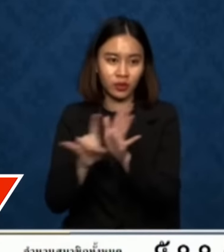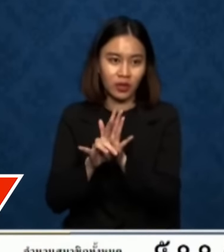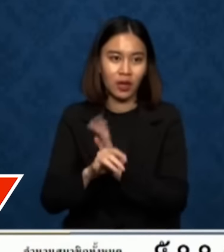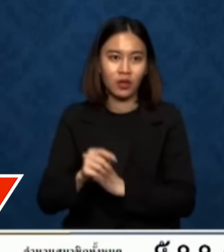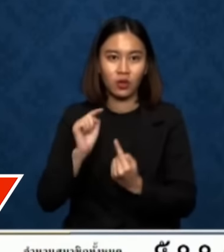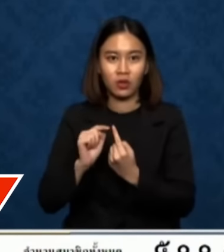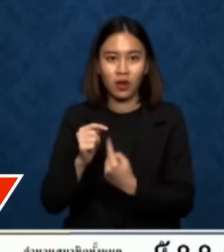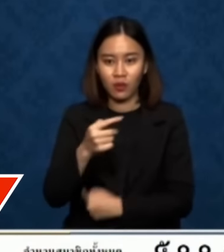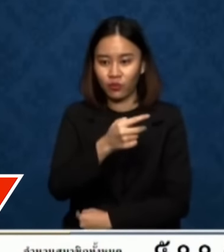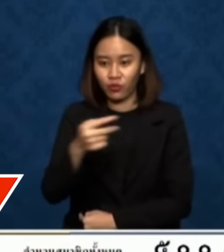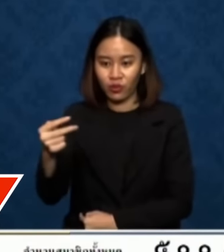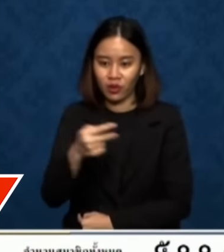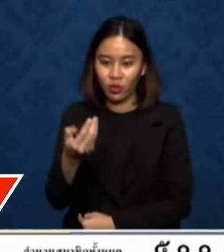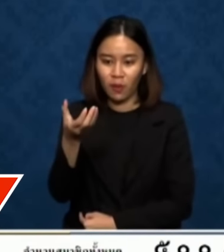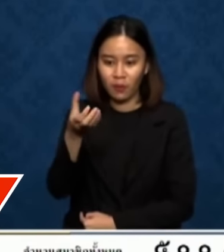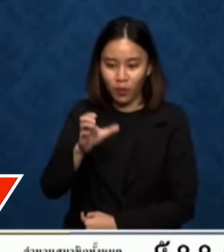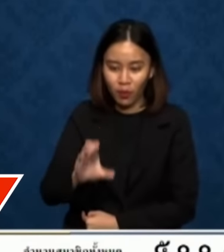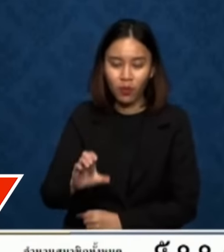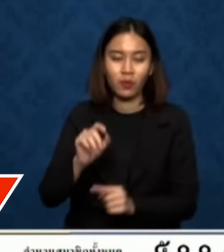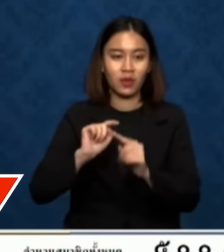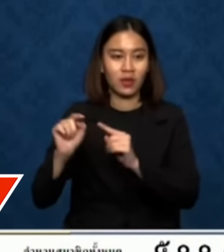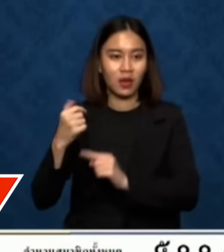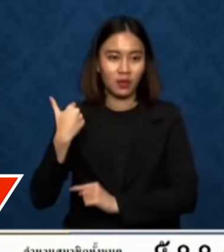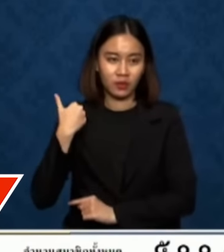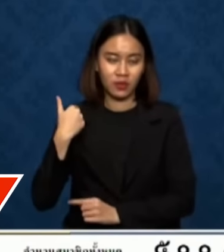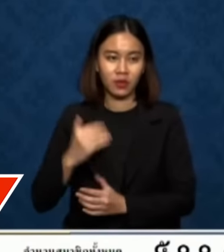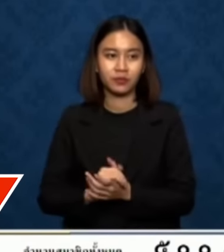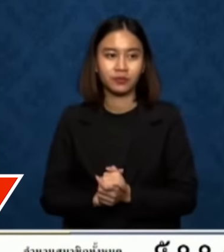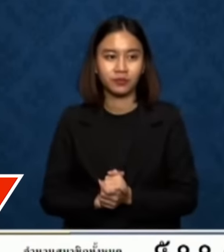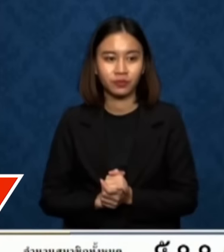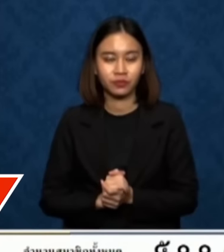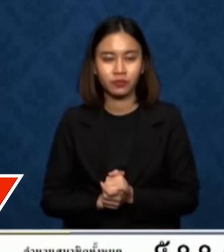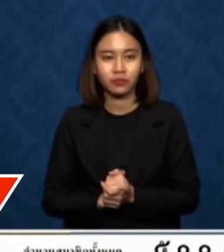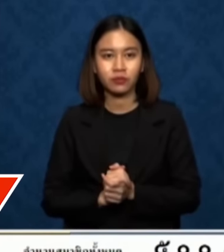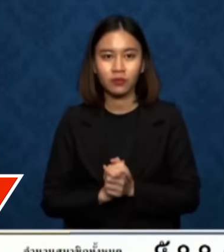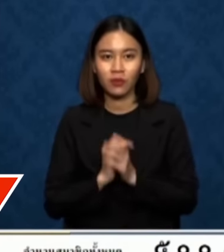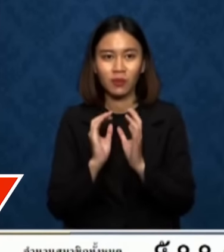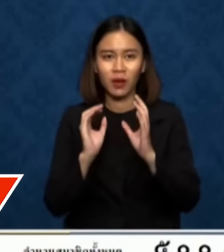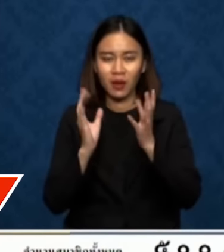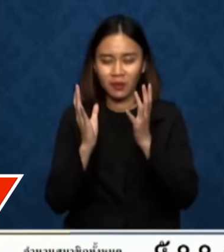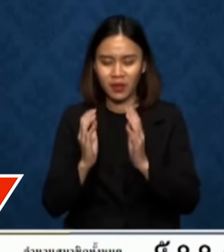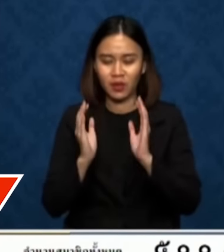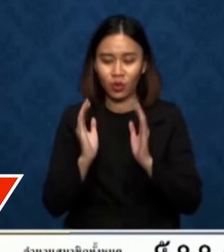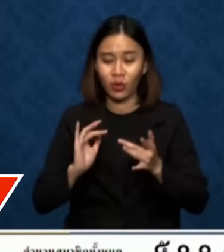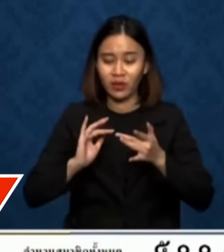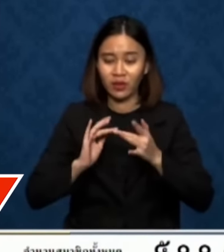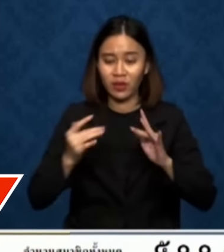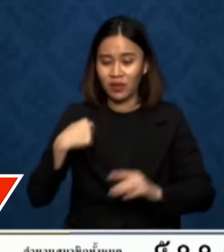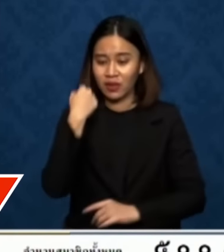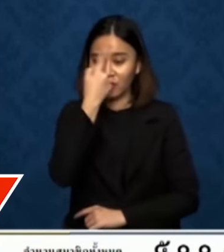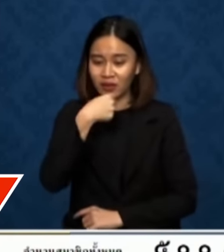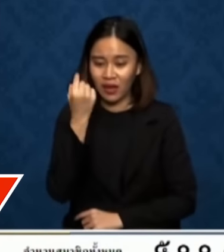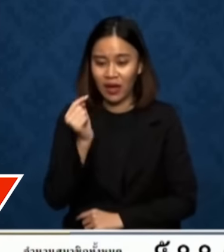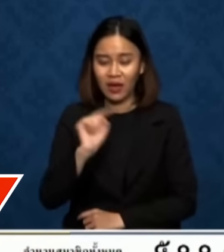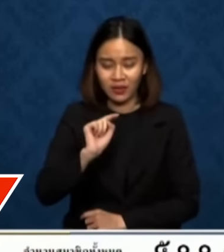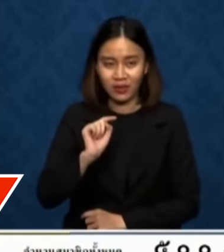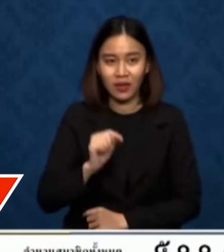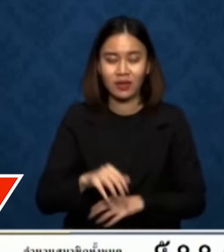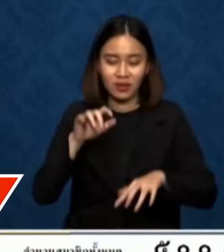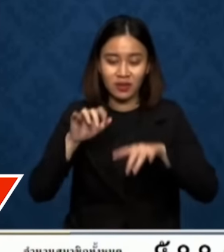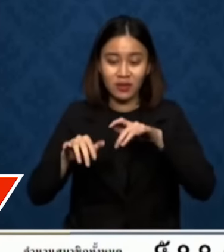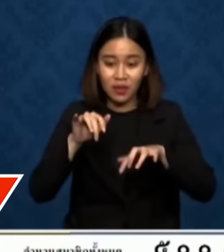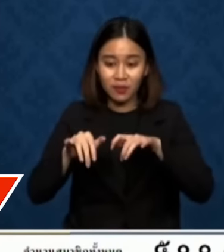คอมเมนต์ใต้โพสต์ต่างๆท่านประธานคะมันไม่มีชาวเน็ตคนไหนค่ะที่เขาจะพิมพ์